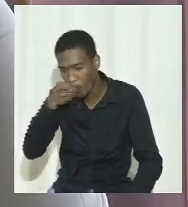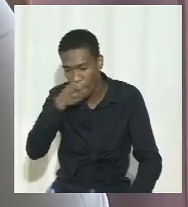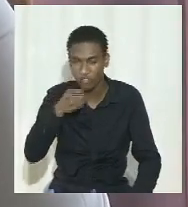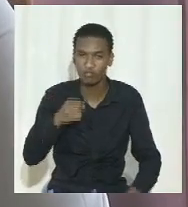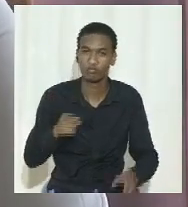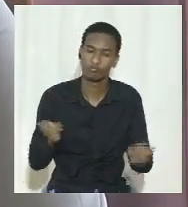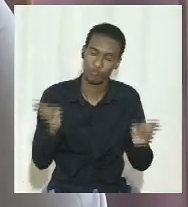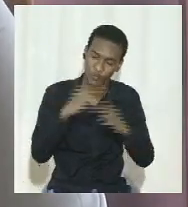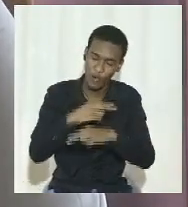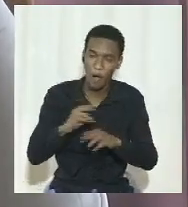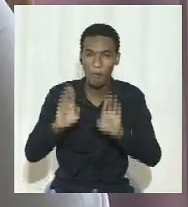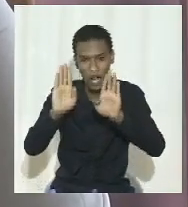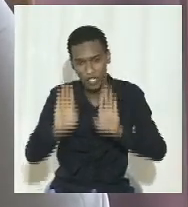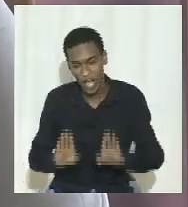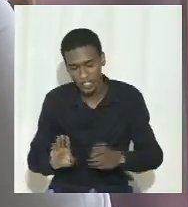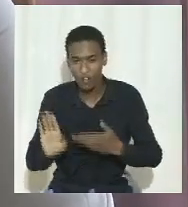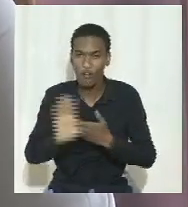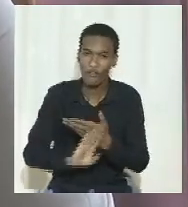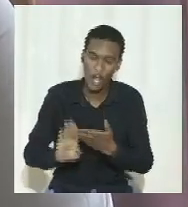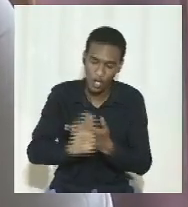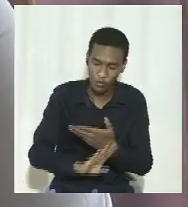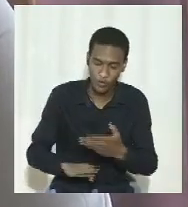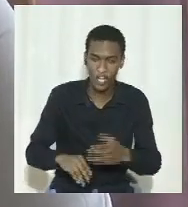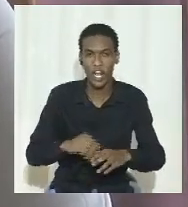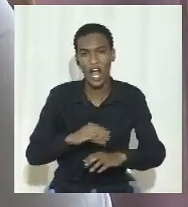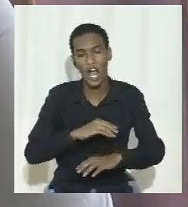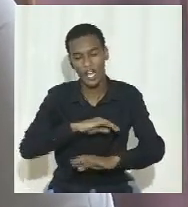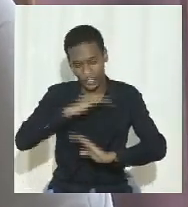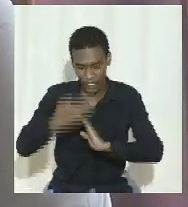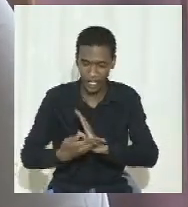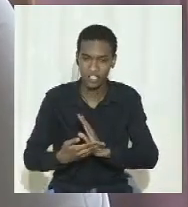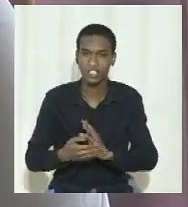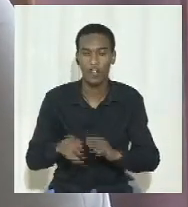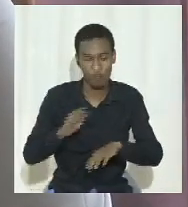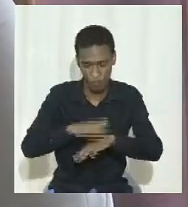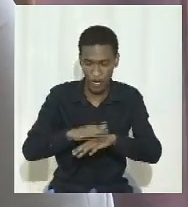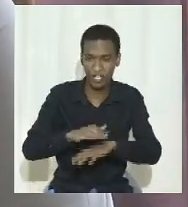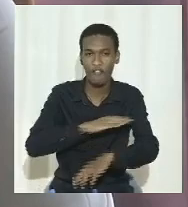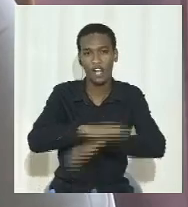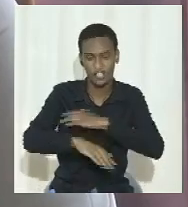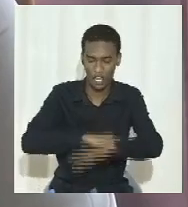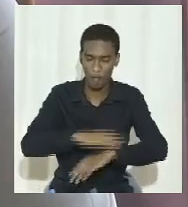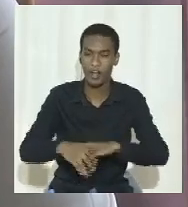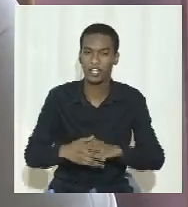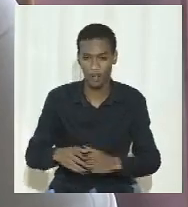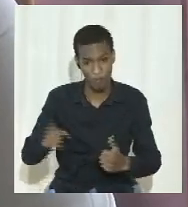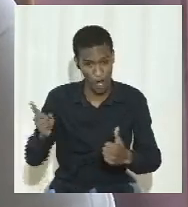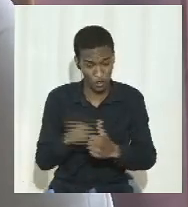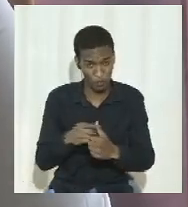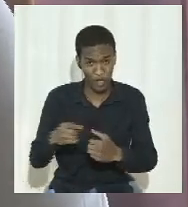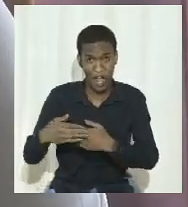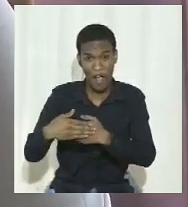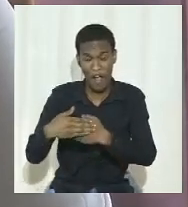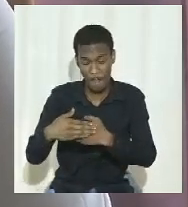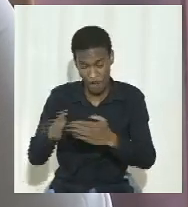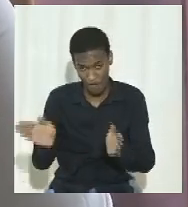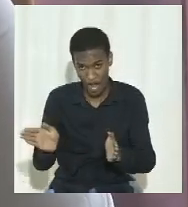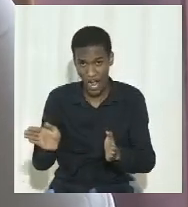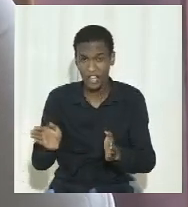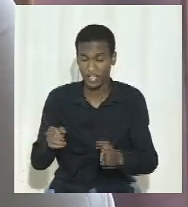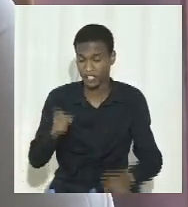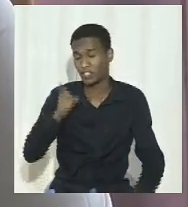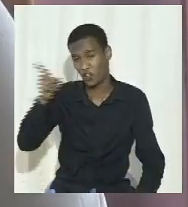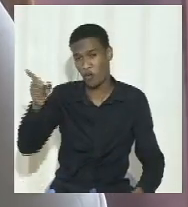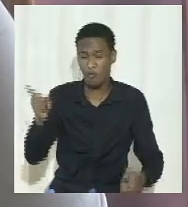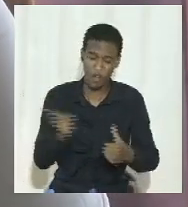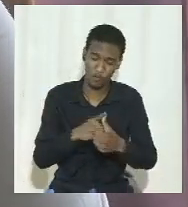fanajana ny fepetra rehetra momba ny amehana ara-pahasalamana manomboka eny ambavady dia efa miasa ireo